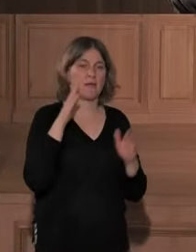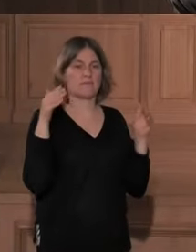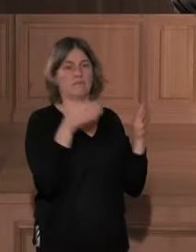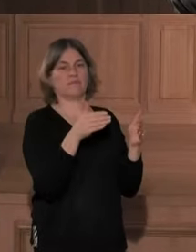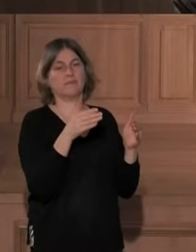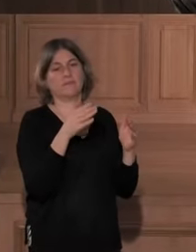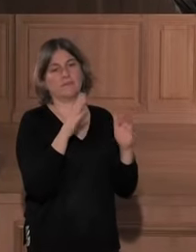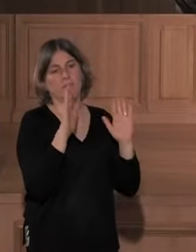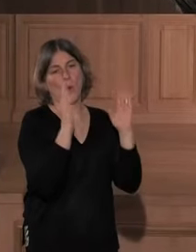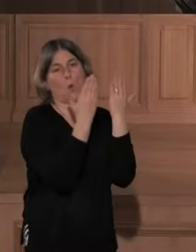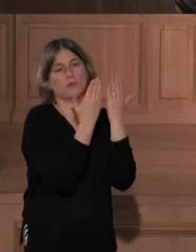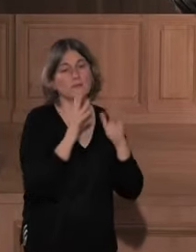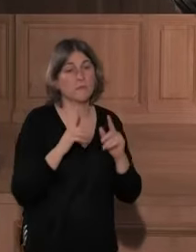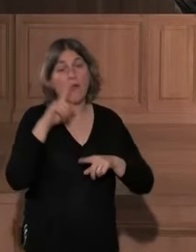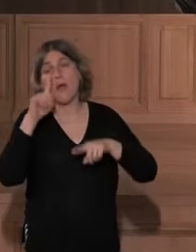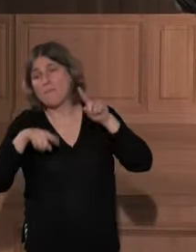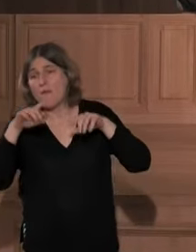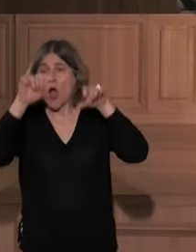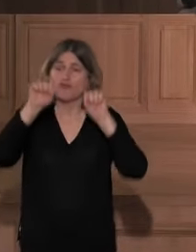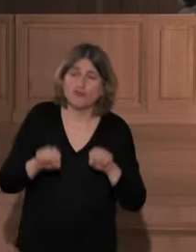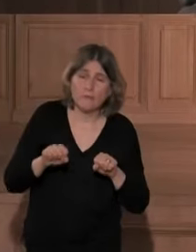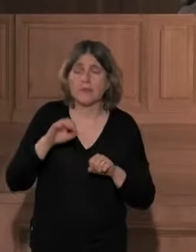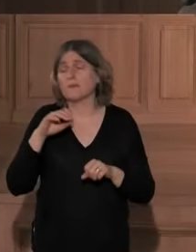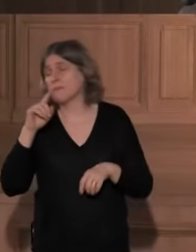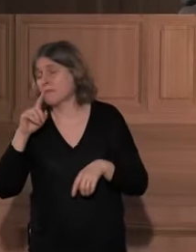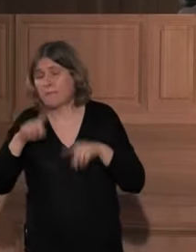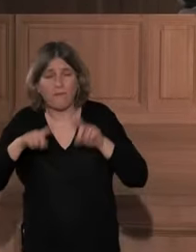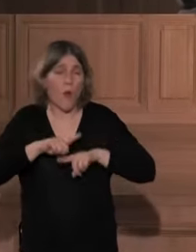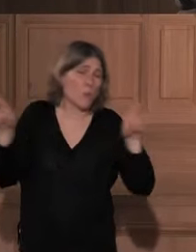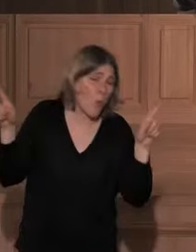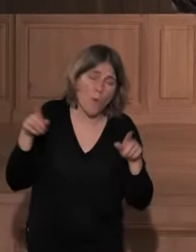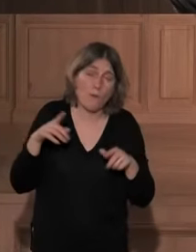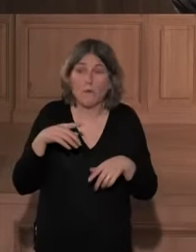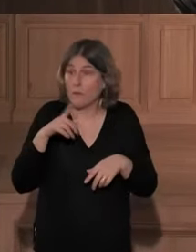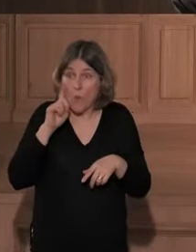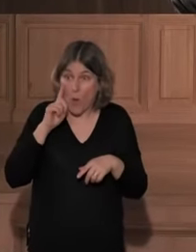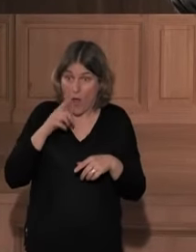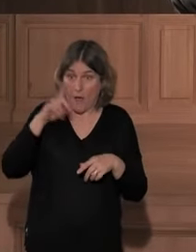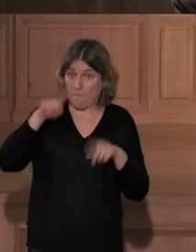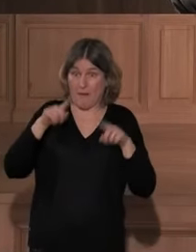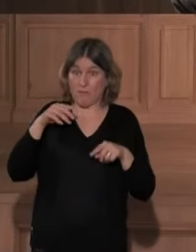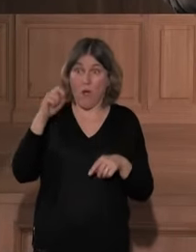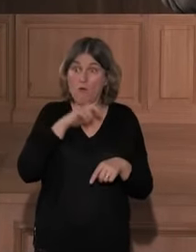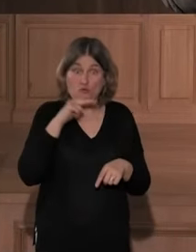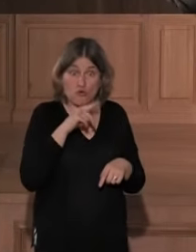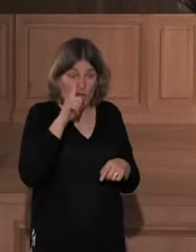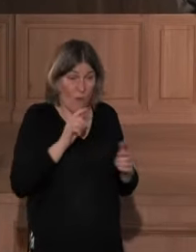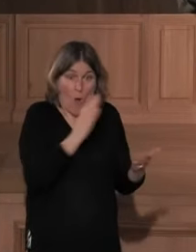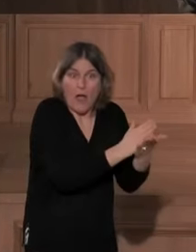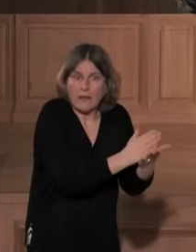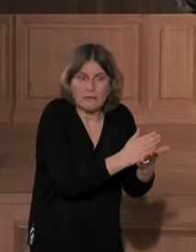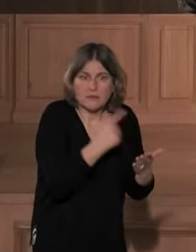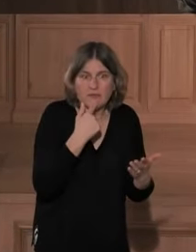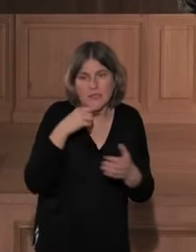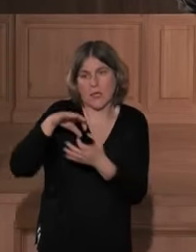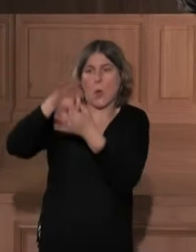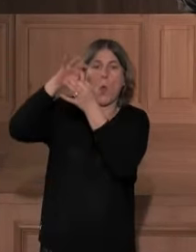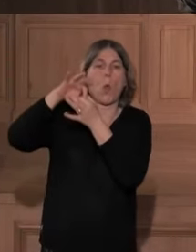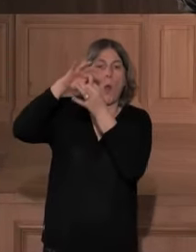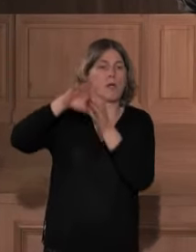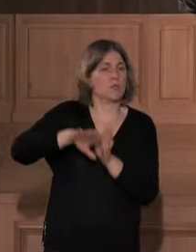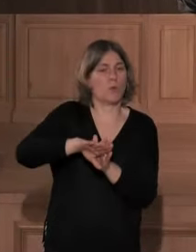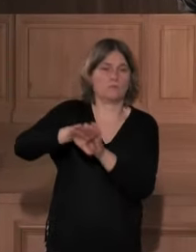vérité en même temps. Des fois, je ne fais pas Shabbat, des fois, on répond. Parce qu'il y a des urgences. Mmh. Donc la religion, elle est passée en second plan depuis que j'ai rencontré